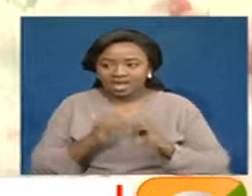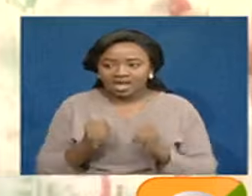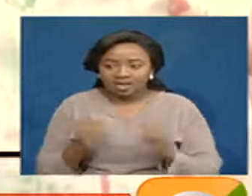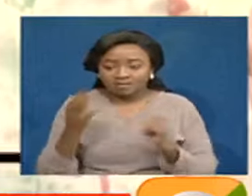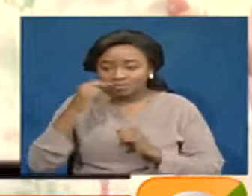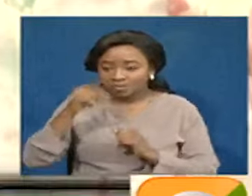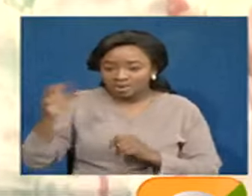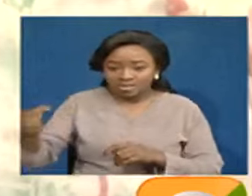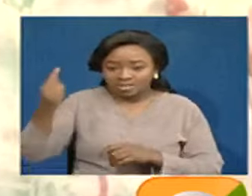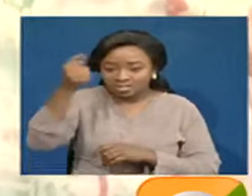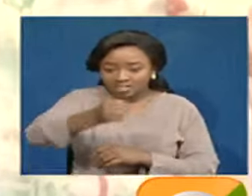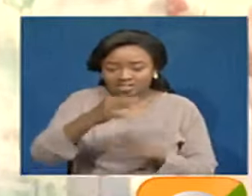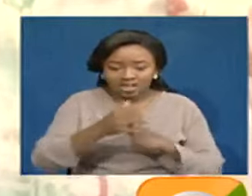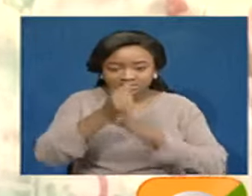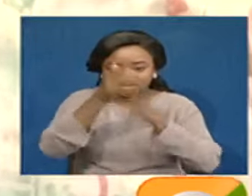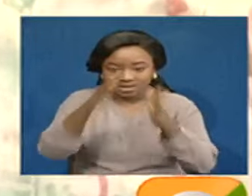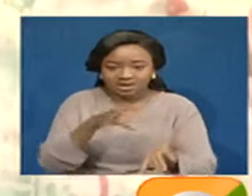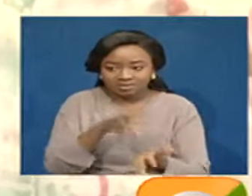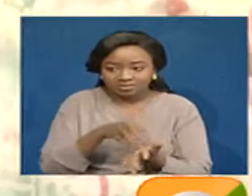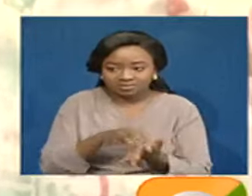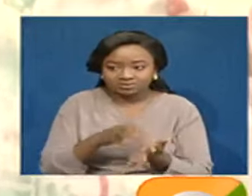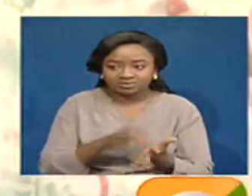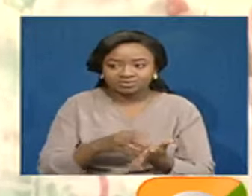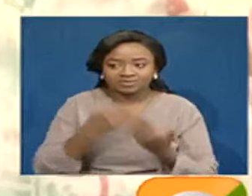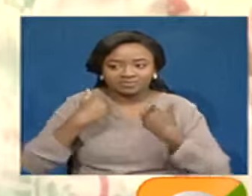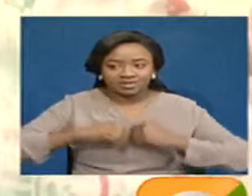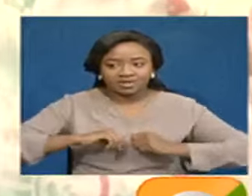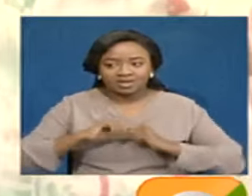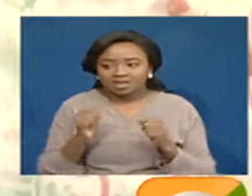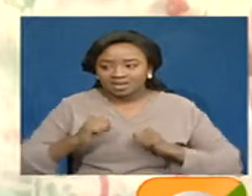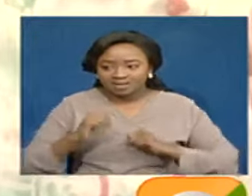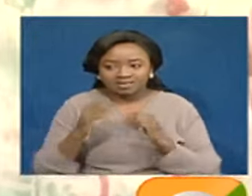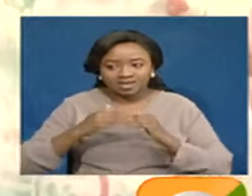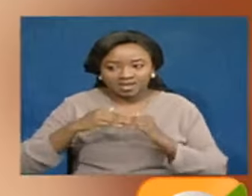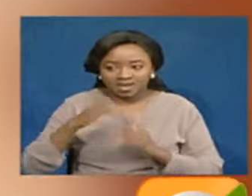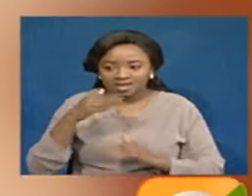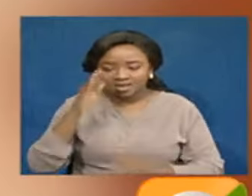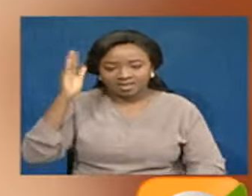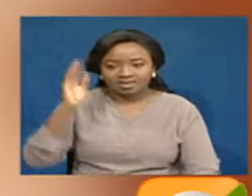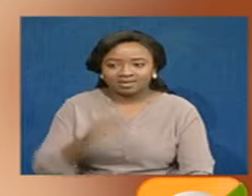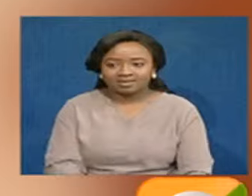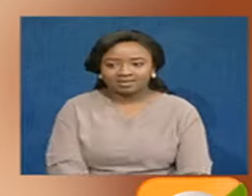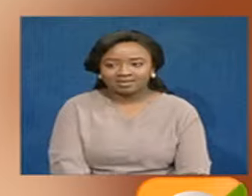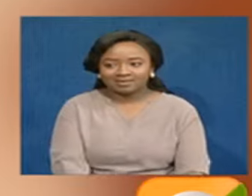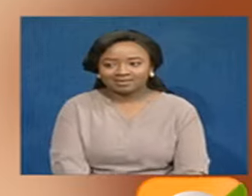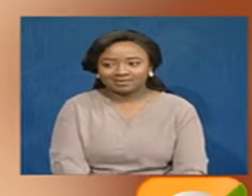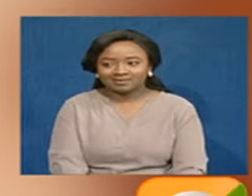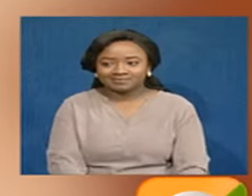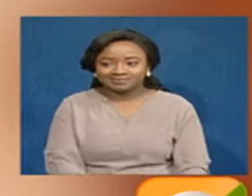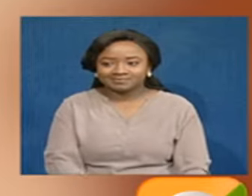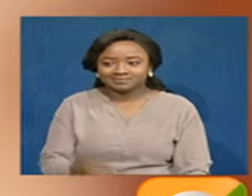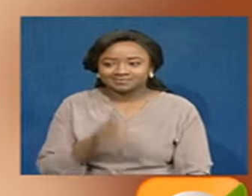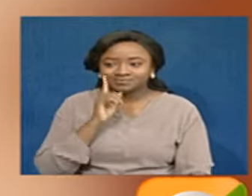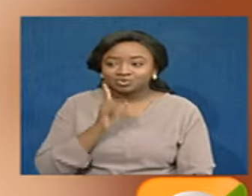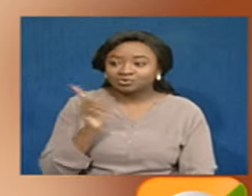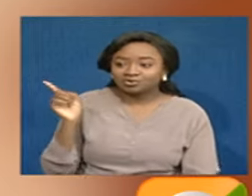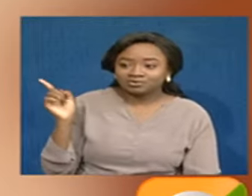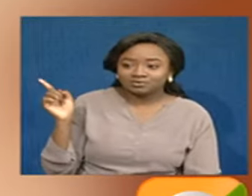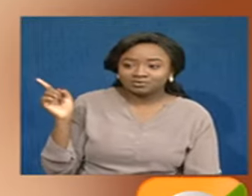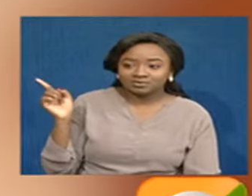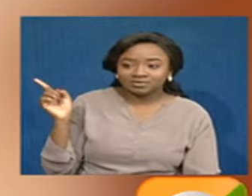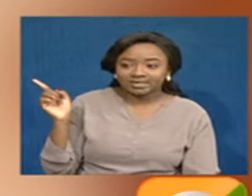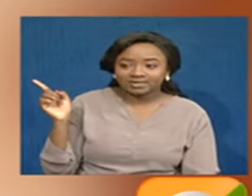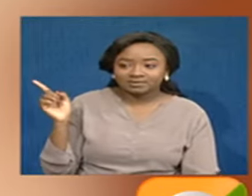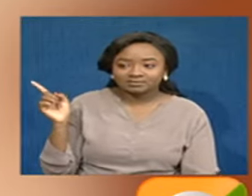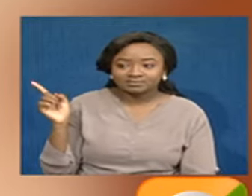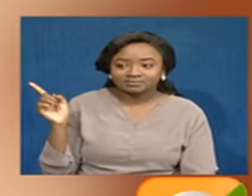vile amechukua uongozi. Niko na furaha sana sana sana. Picha hizi tulizopata zikionyesha jinsi Hulda